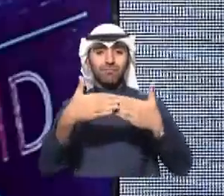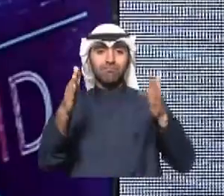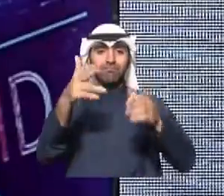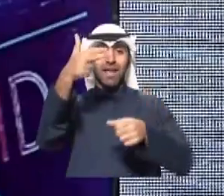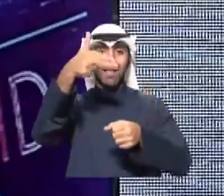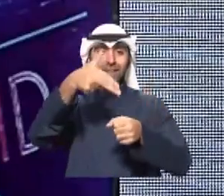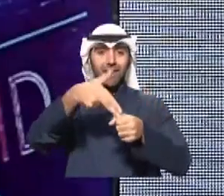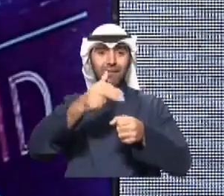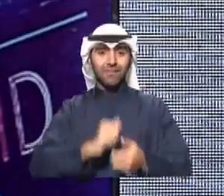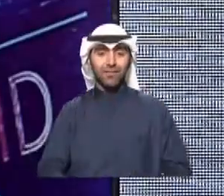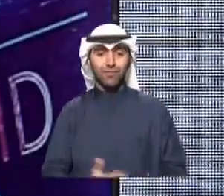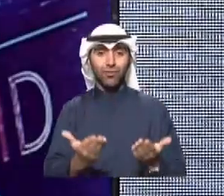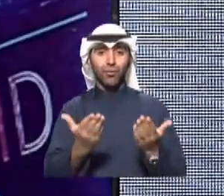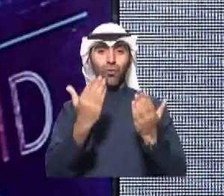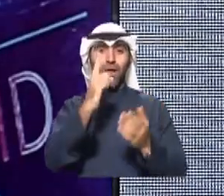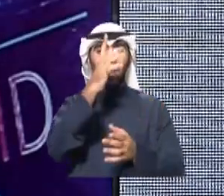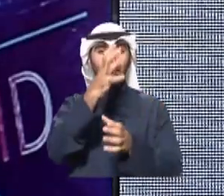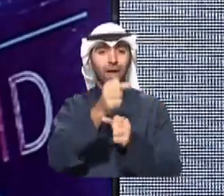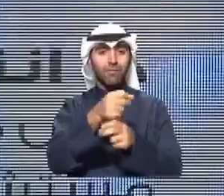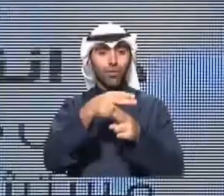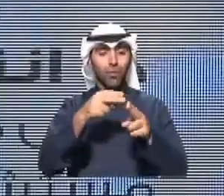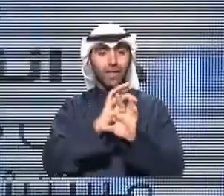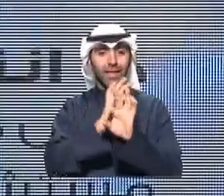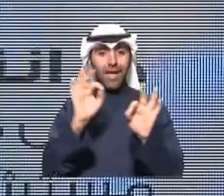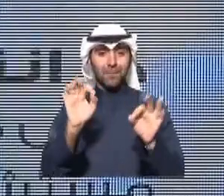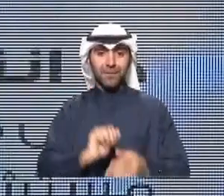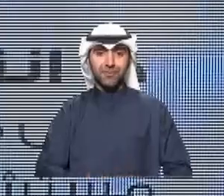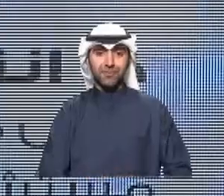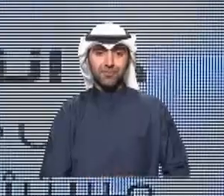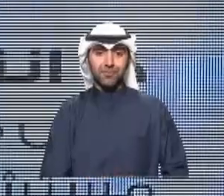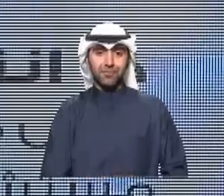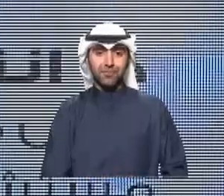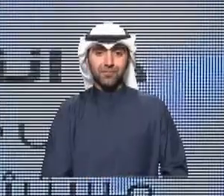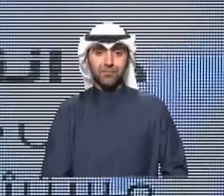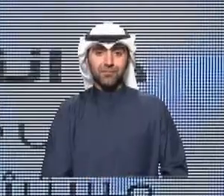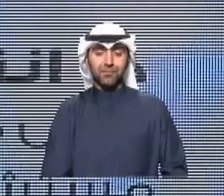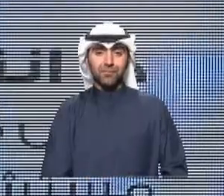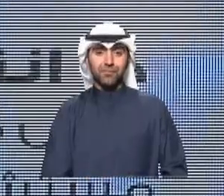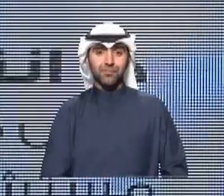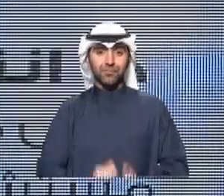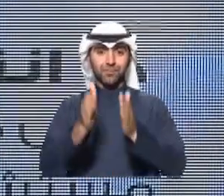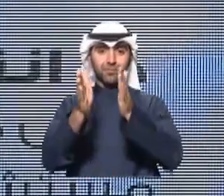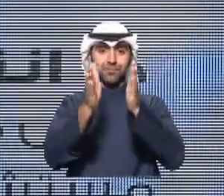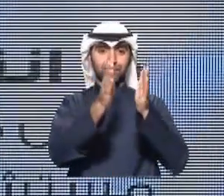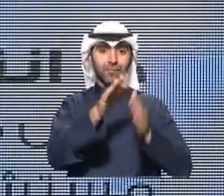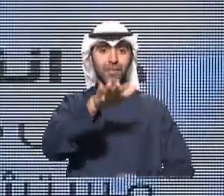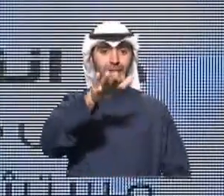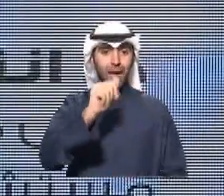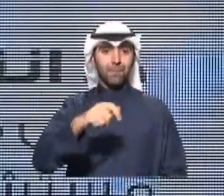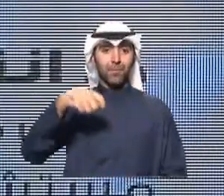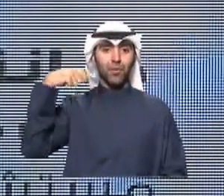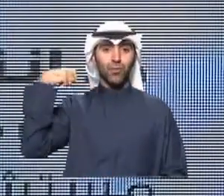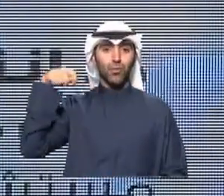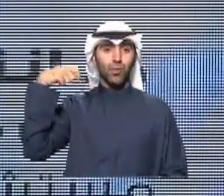يقويك واتمنى الصحة والسلامة للجميع إن شاء الله. شكرا دكتورة. طبعا القطاع النفطي بكافة شركاته